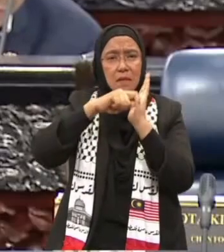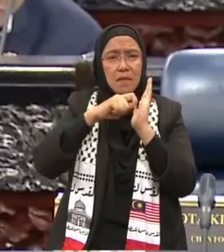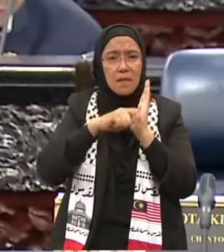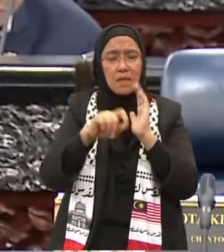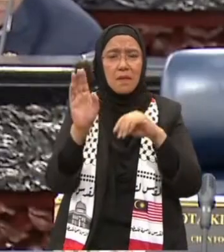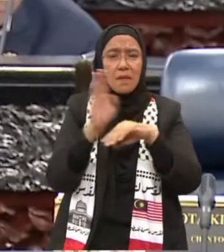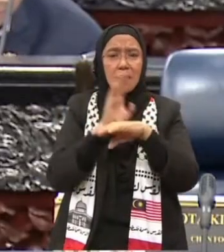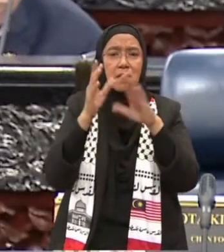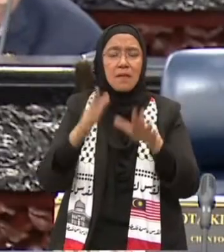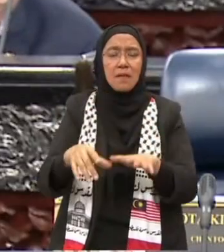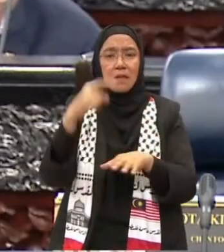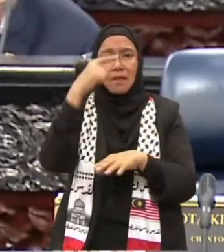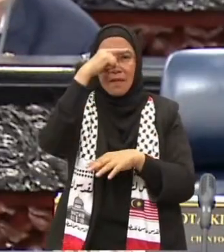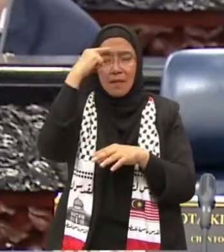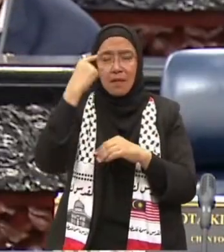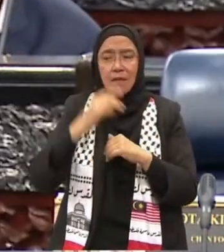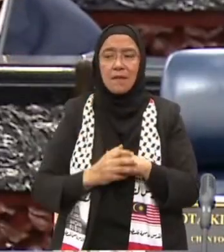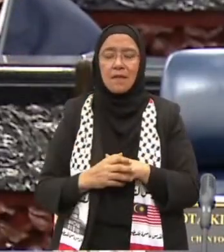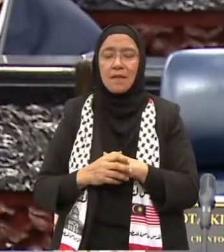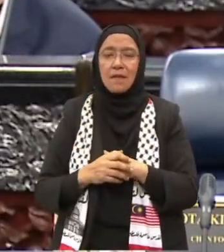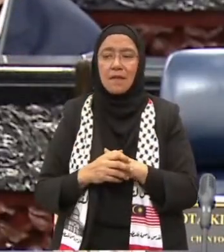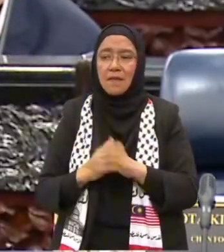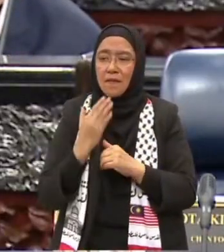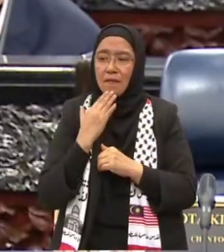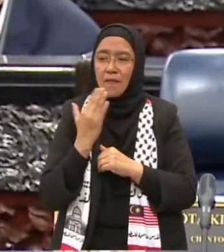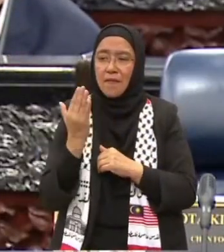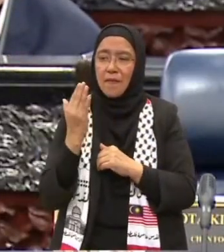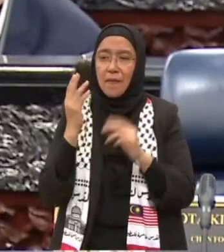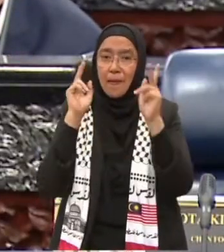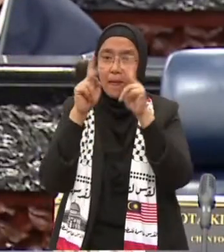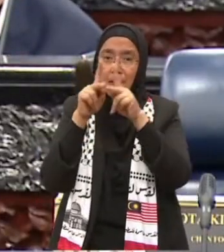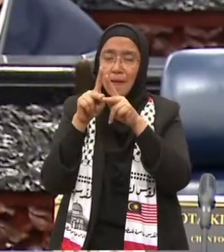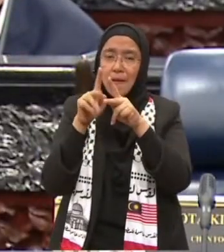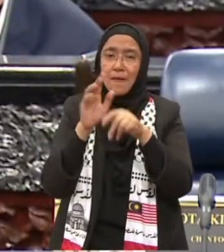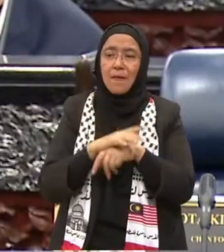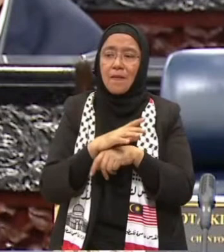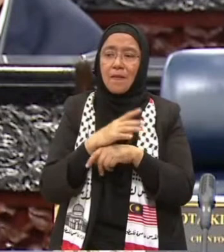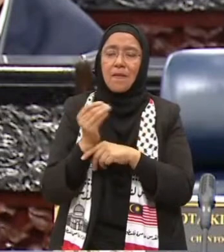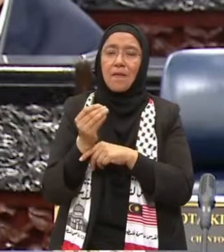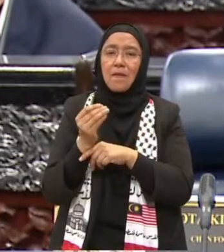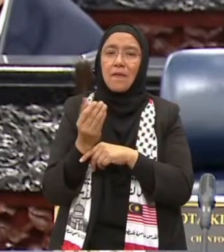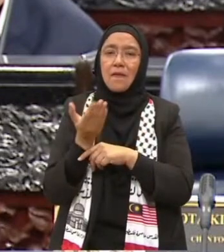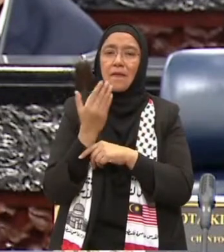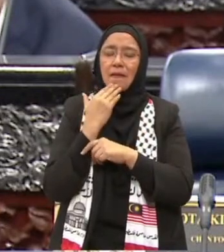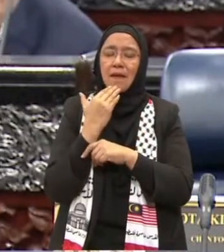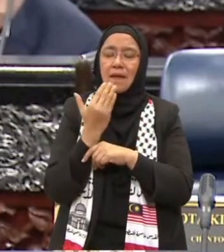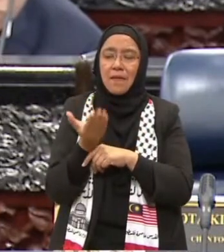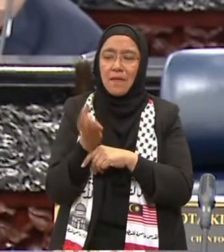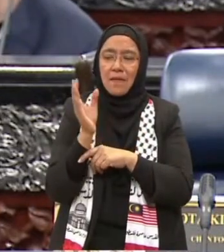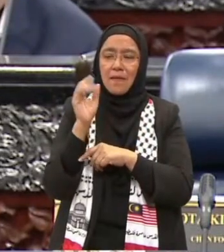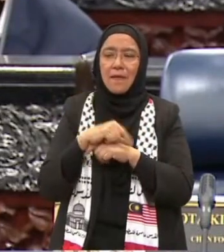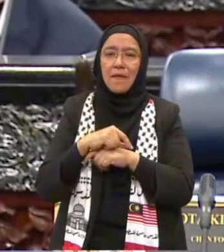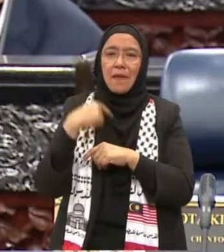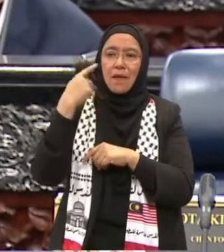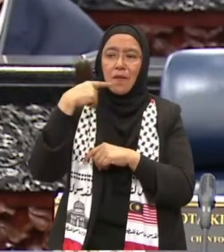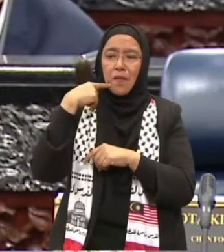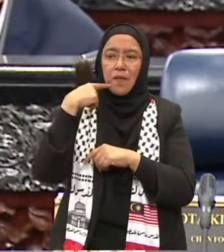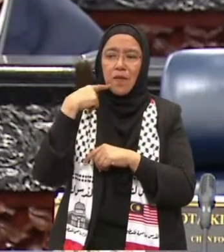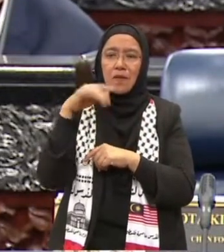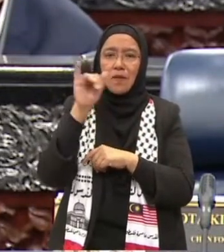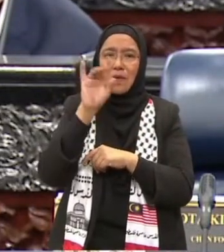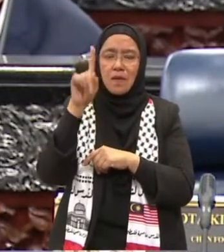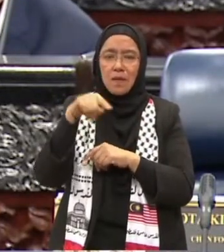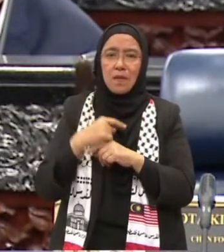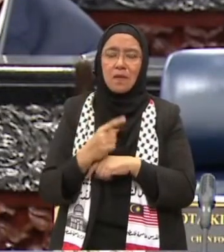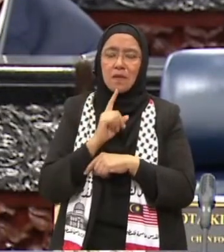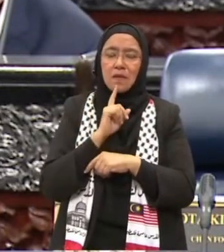Terima kasih kepada Puan Yang di-Pertua. Terima kasih kepada Kuantan. Memang dia sering bertanya dengan saya. Ini dia bertanya terlalu banyak. Jadi saya cuba rungkaikanlah